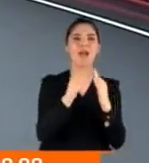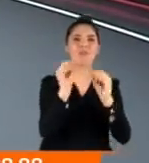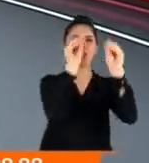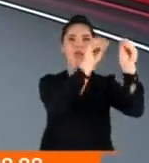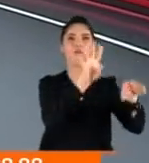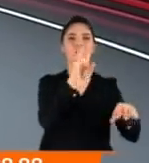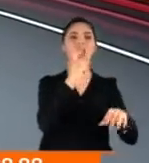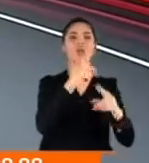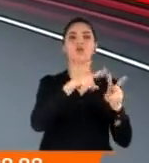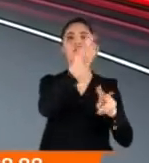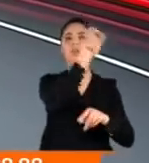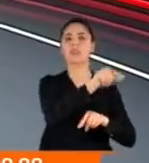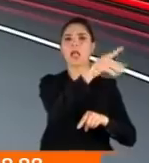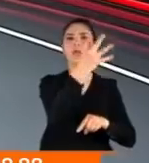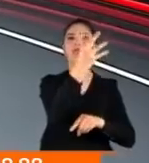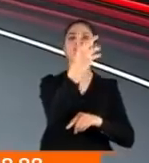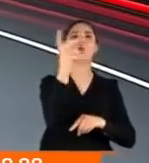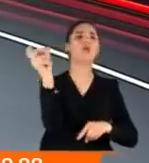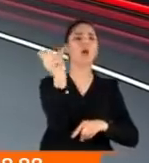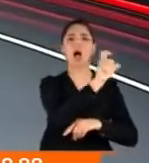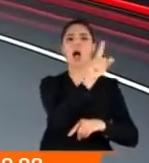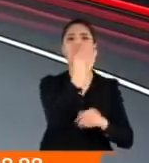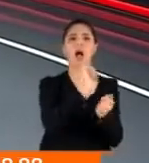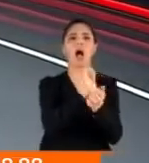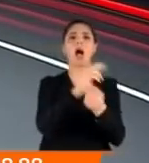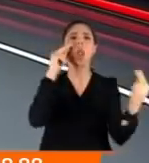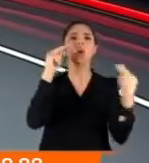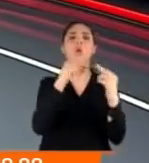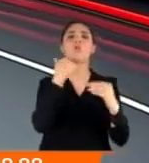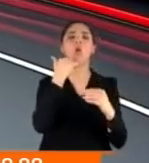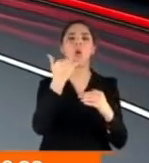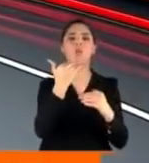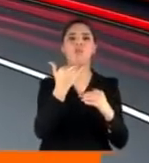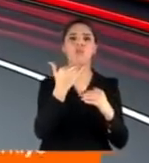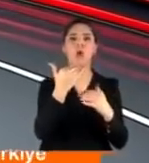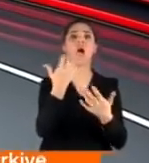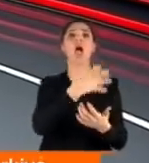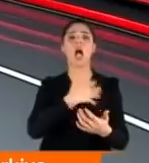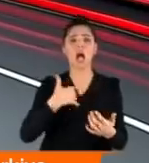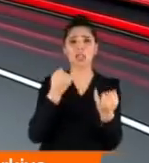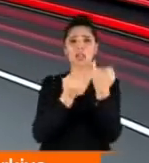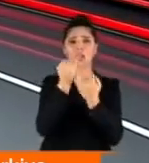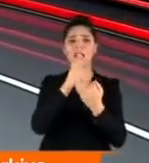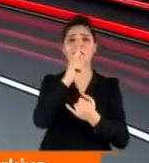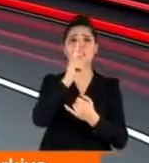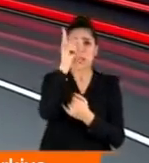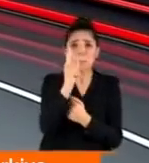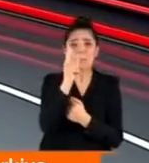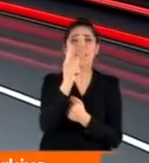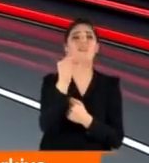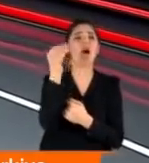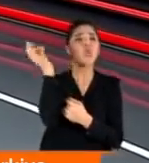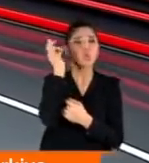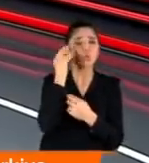yatırılan 44 yaşındaki Nermin Ercan 4 aydır ailesiyle görüştürülmüyor. Annesi ve kardeşi sesini sadece bir